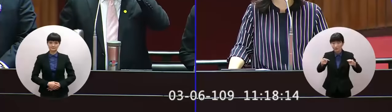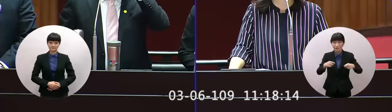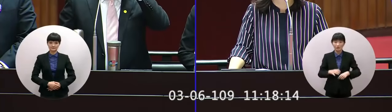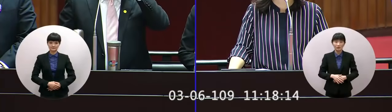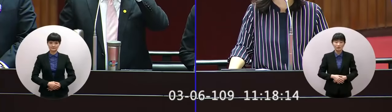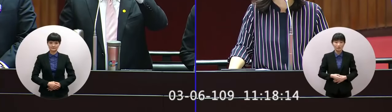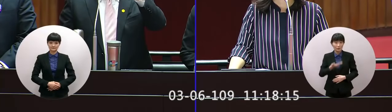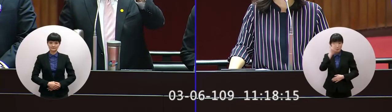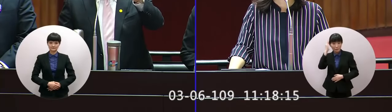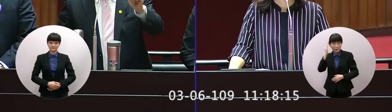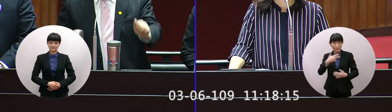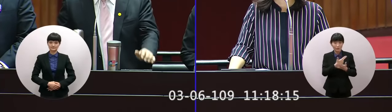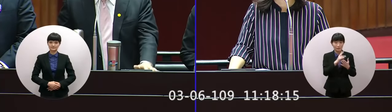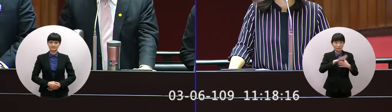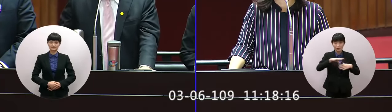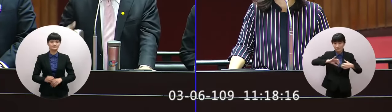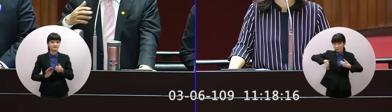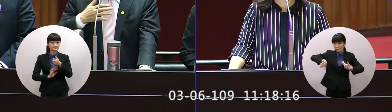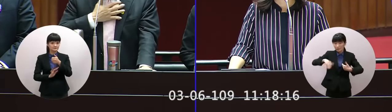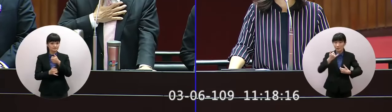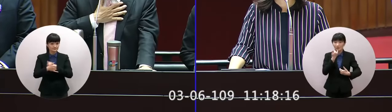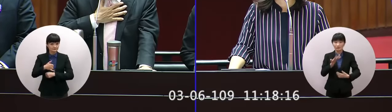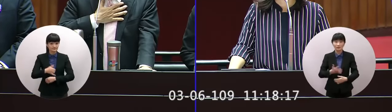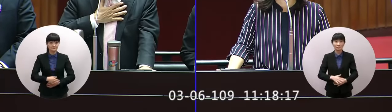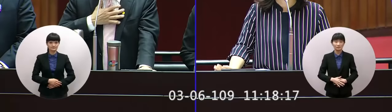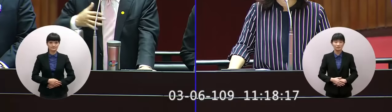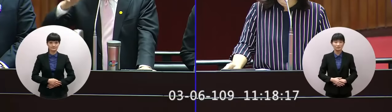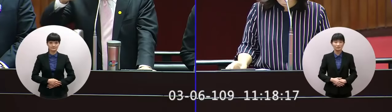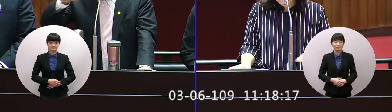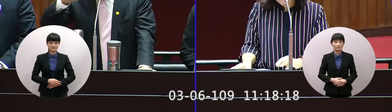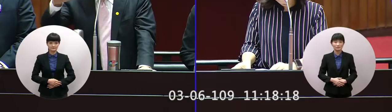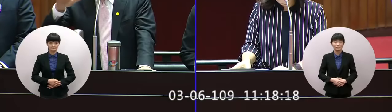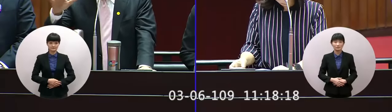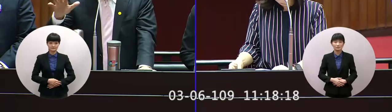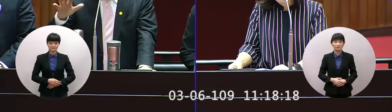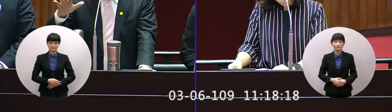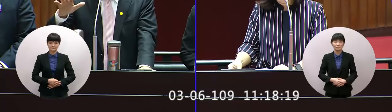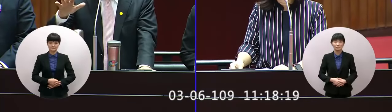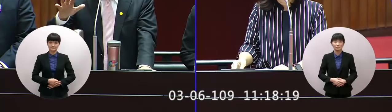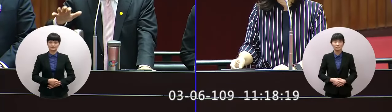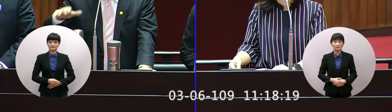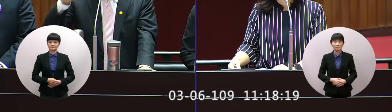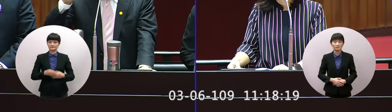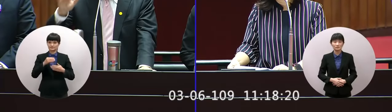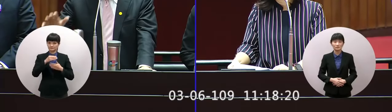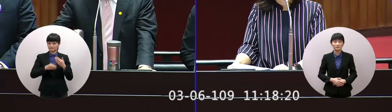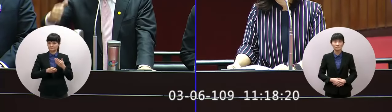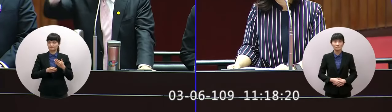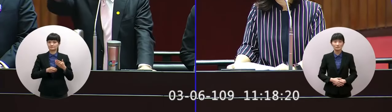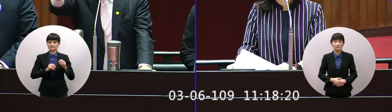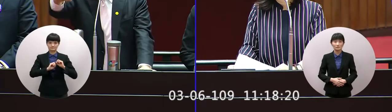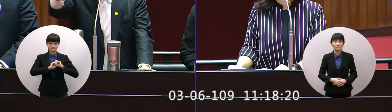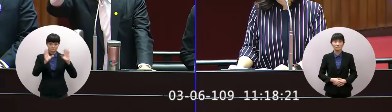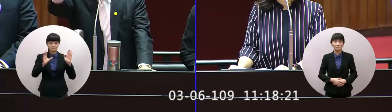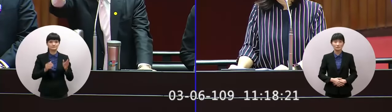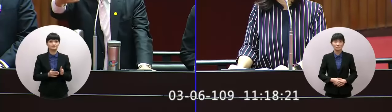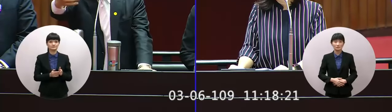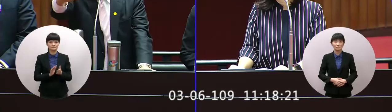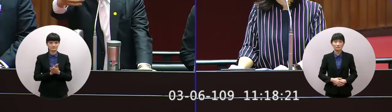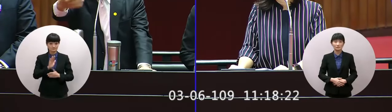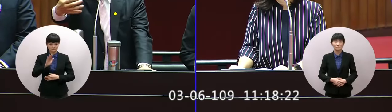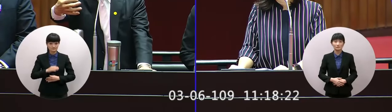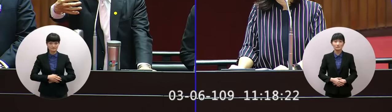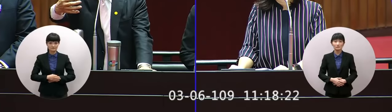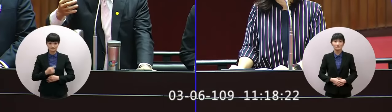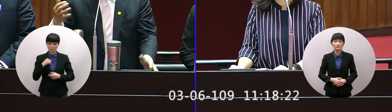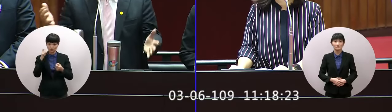在一起啦。 这样啦，委员，我做在做原则交代啦。那我定只